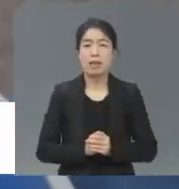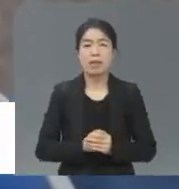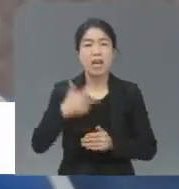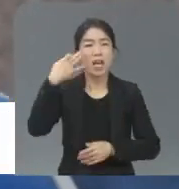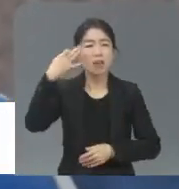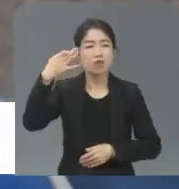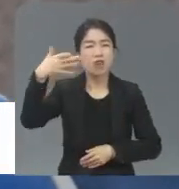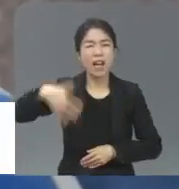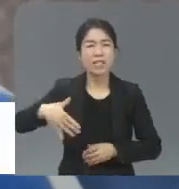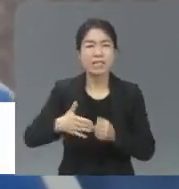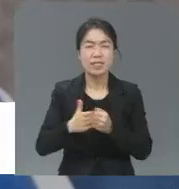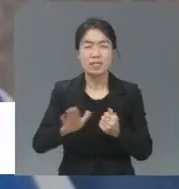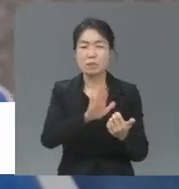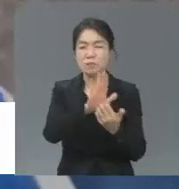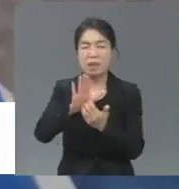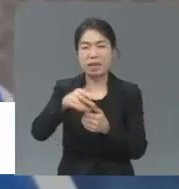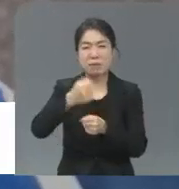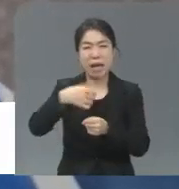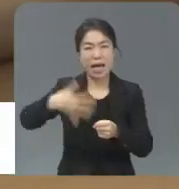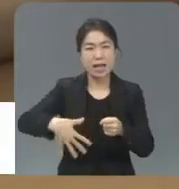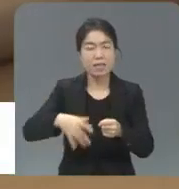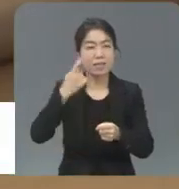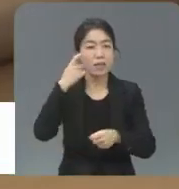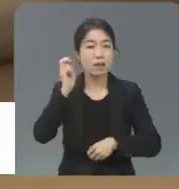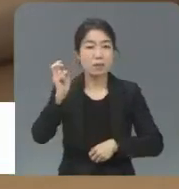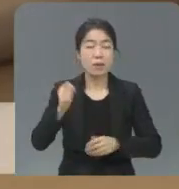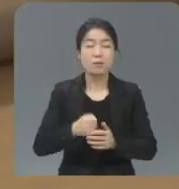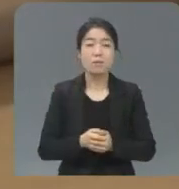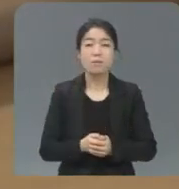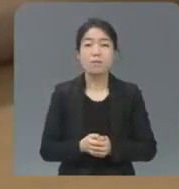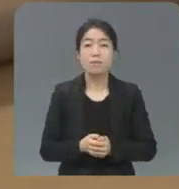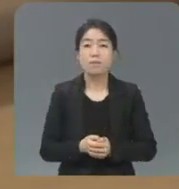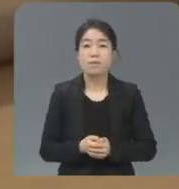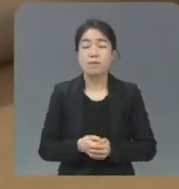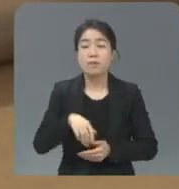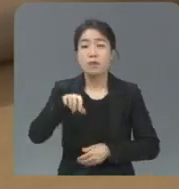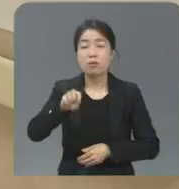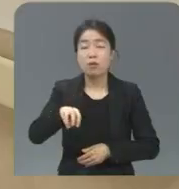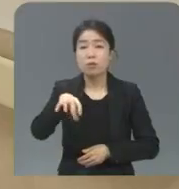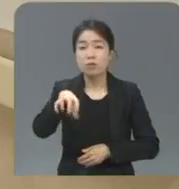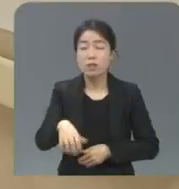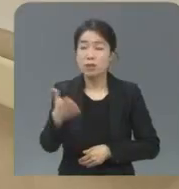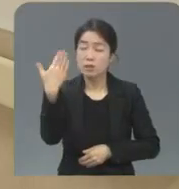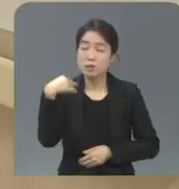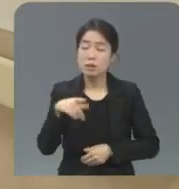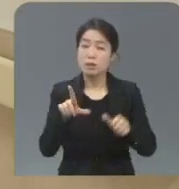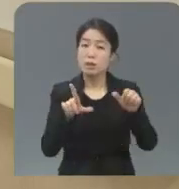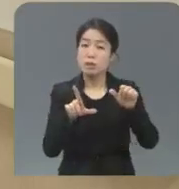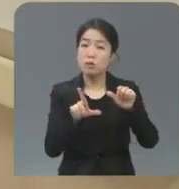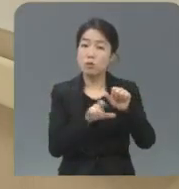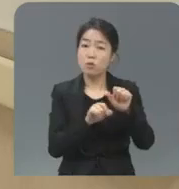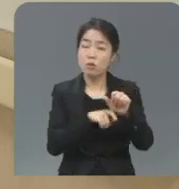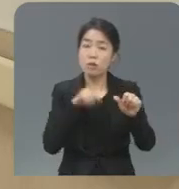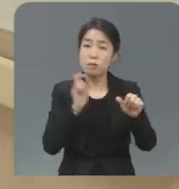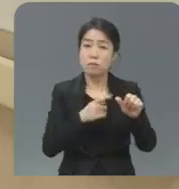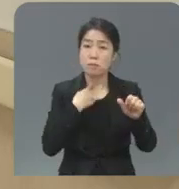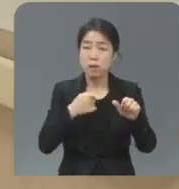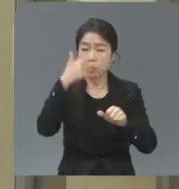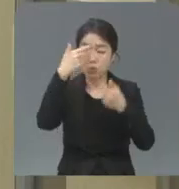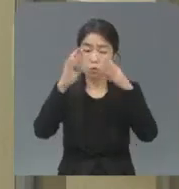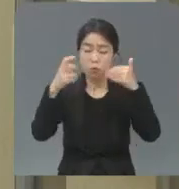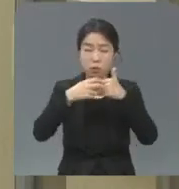채 지나지 않아 항체가 형성되지 않은 것으로 보입니다. 광주에서는 지난달 확진돼 조선대병원에서 치료를